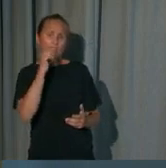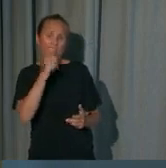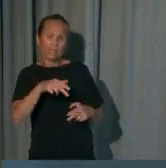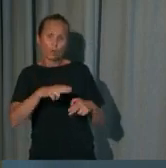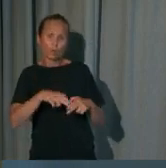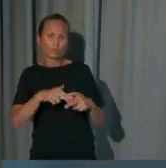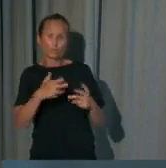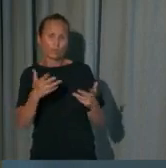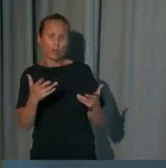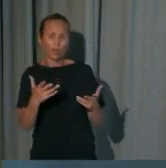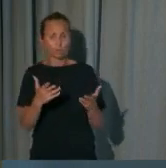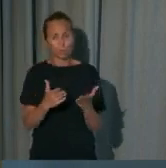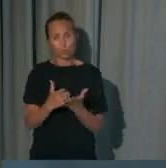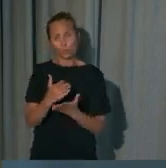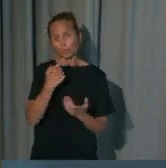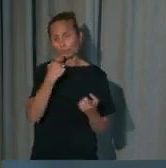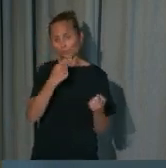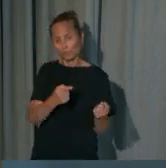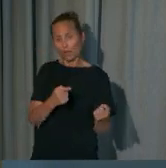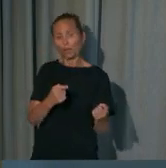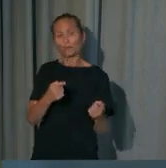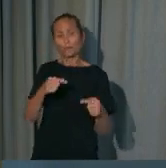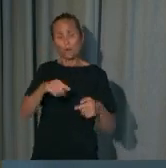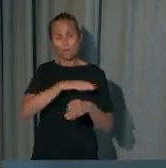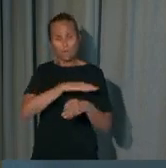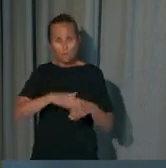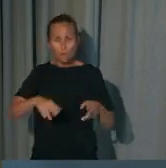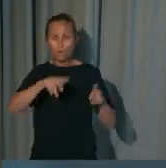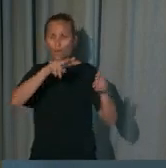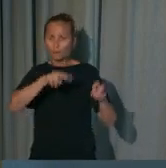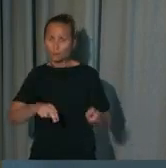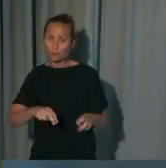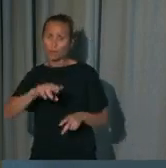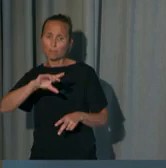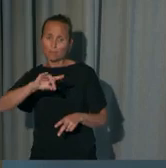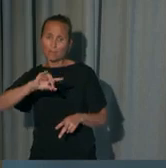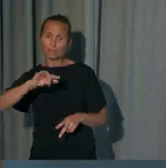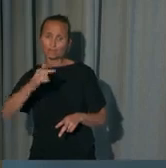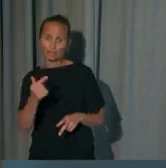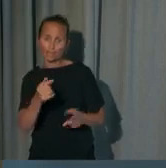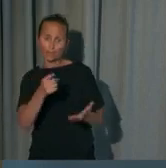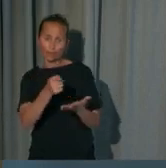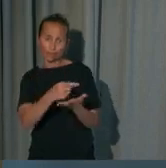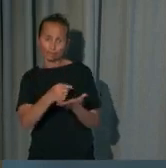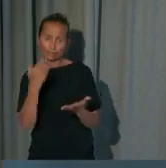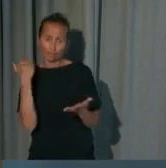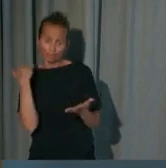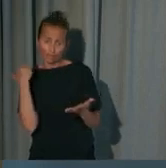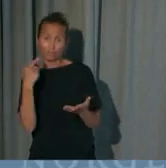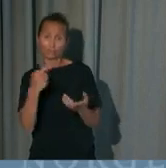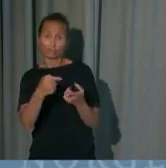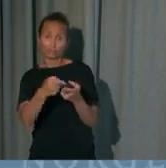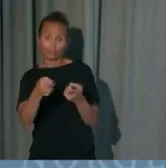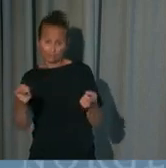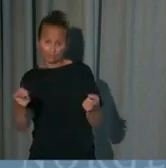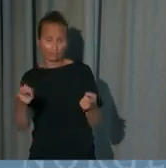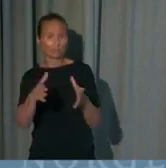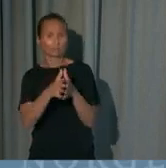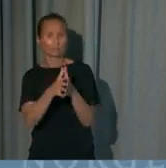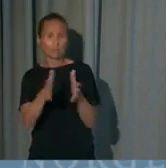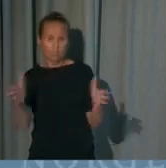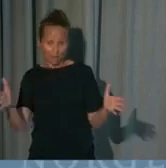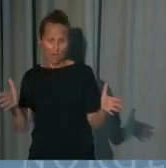kommentar av det. Som justisministeren har sagt, det pågår en full etterforskning. Som PST orientert om fra deres side, så er det en veldig